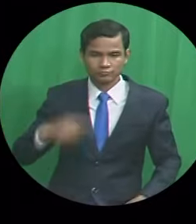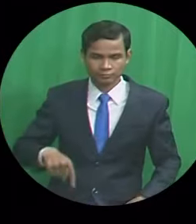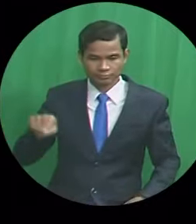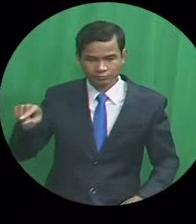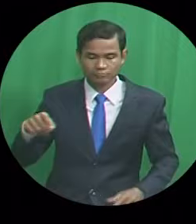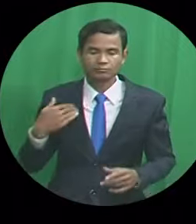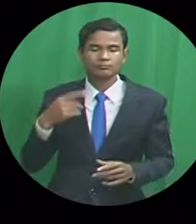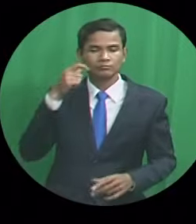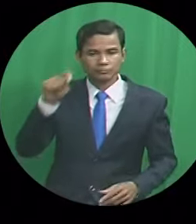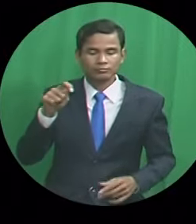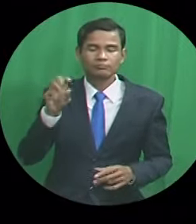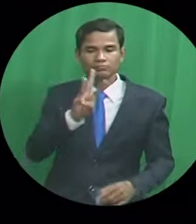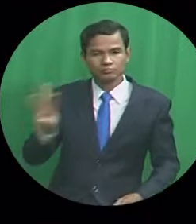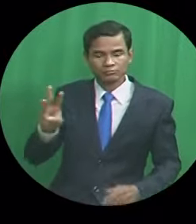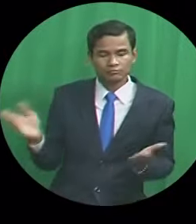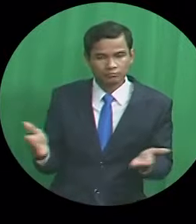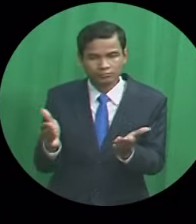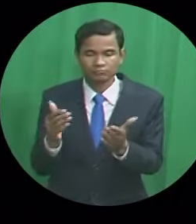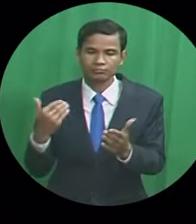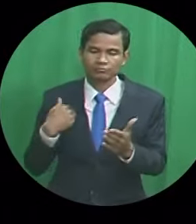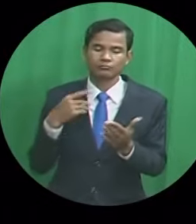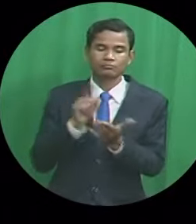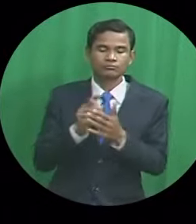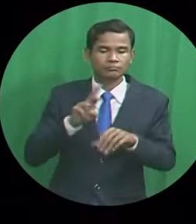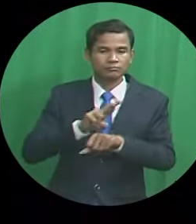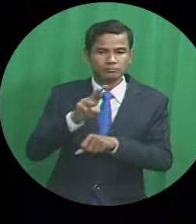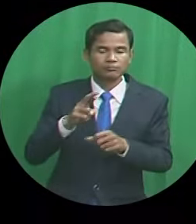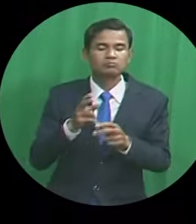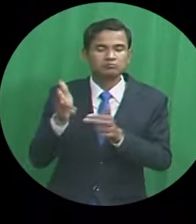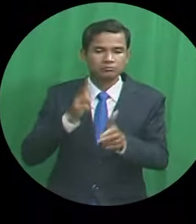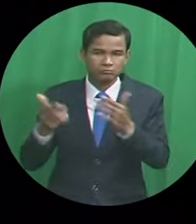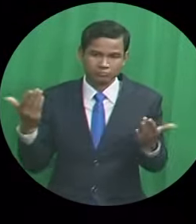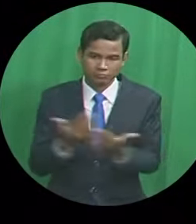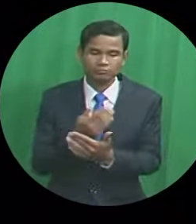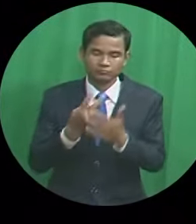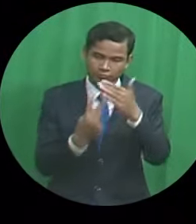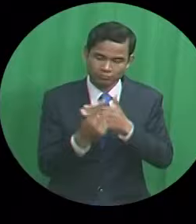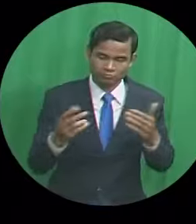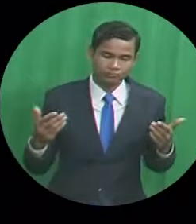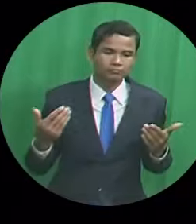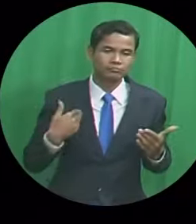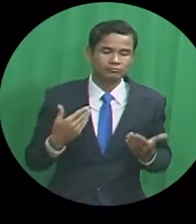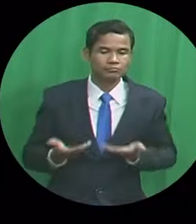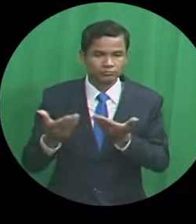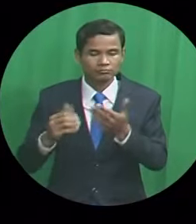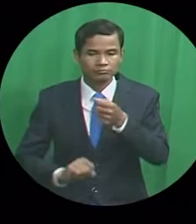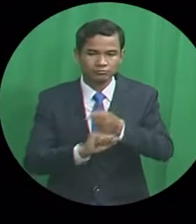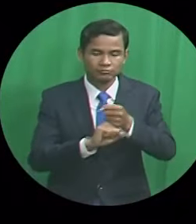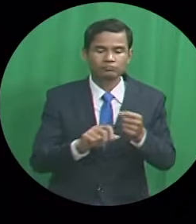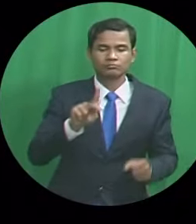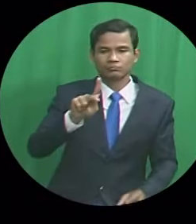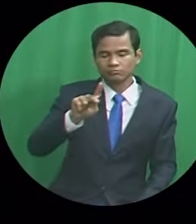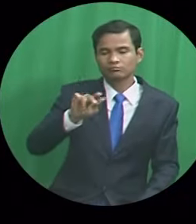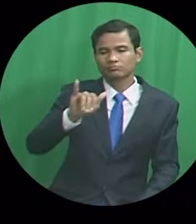នបានធ្វើឲ្យលោកខាងលិចជំរុញឲ្យមានសភាវុធថ្មីនិងយុទ្ធសាស្ត្រជាច្រើនទៀតដើម្បីគ្រប់គ្រងទីក្រុងគៀវសហរដ្